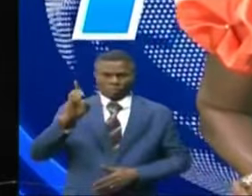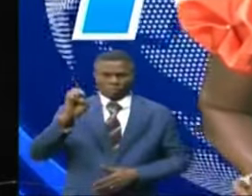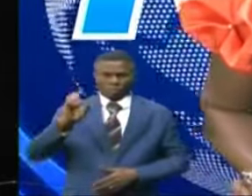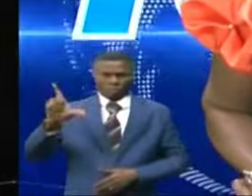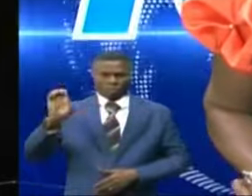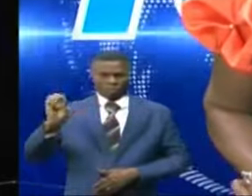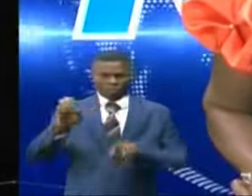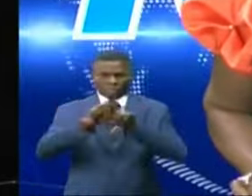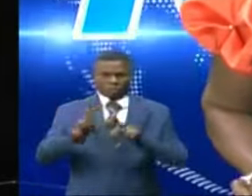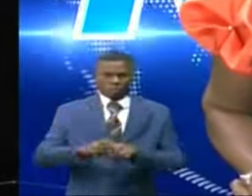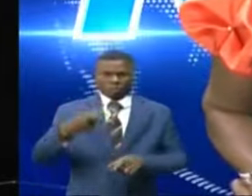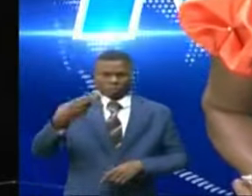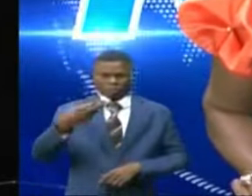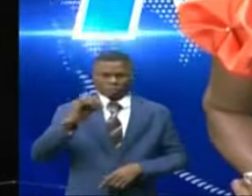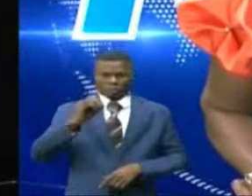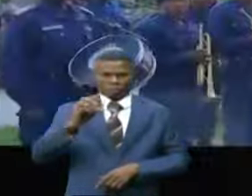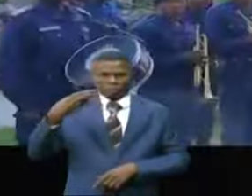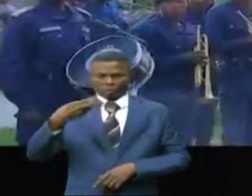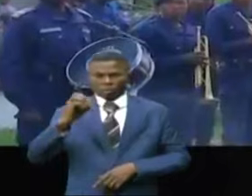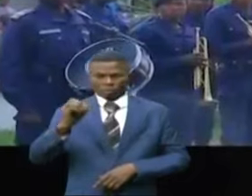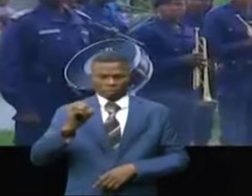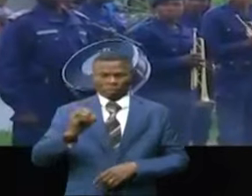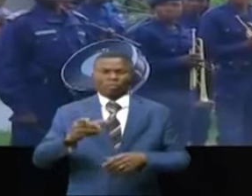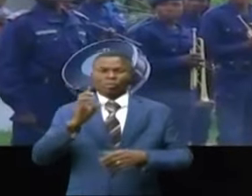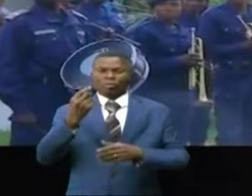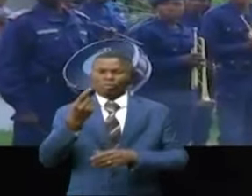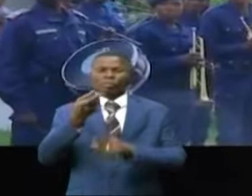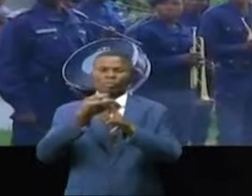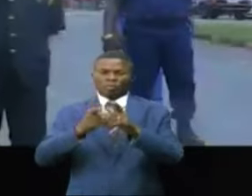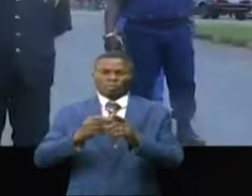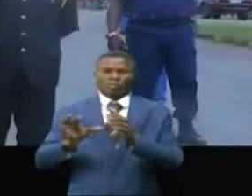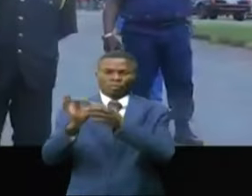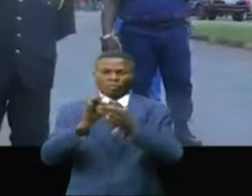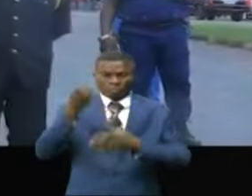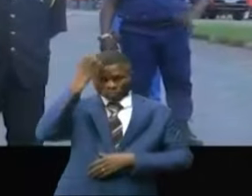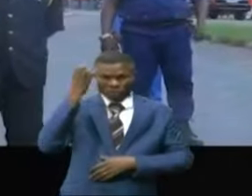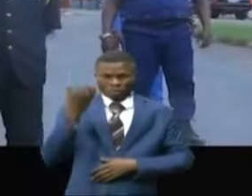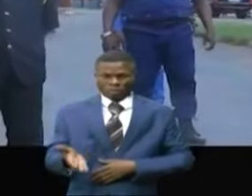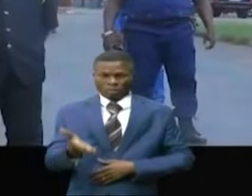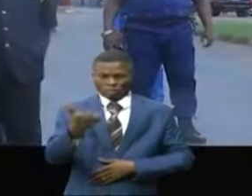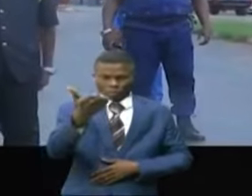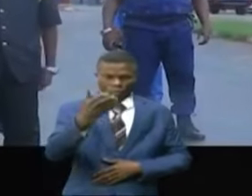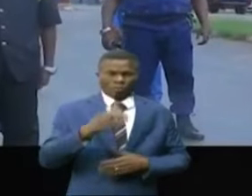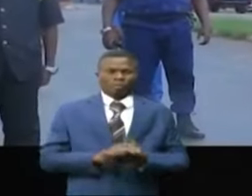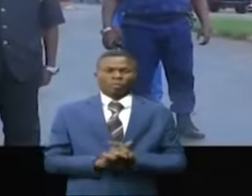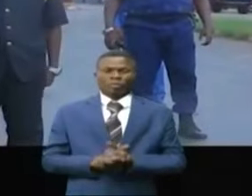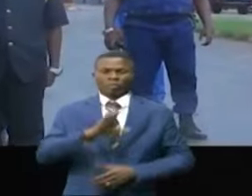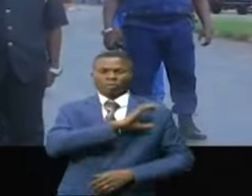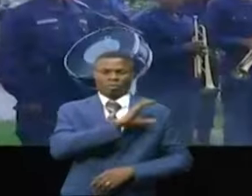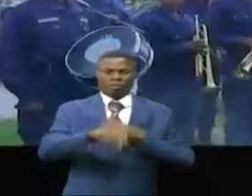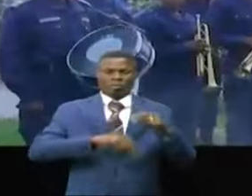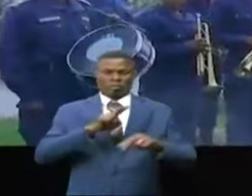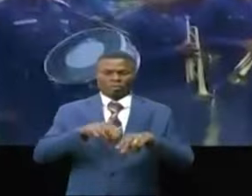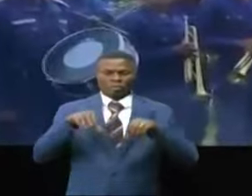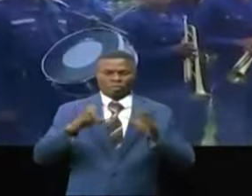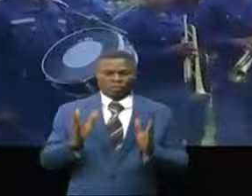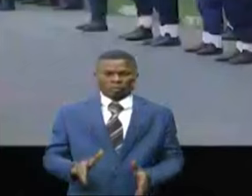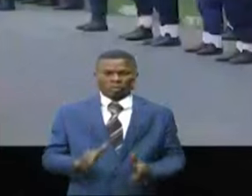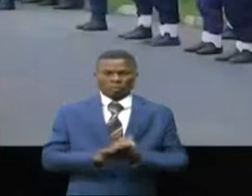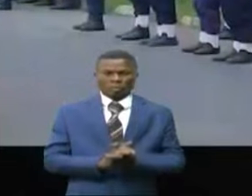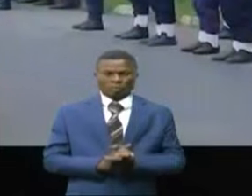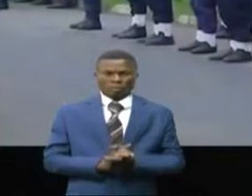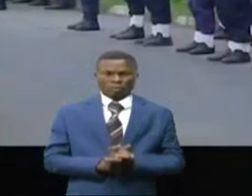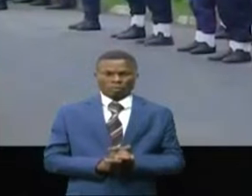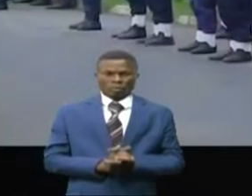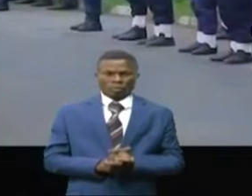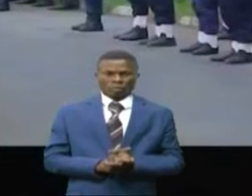projet financé par l'Union européenne. En général, le détachement de la police nationale